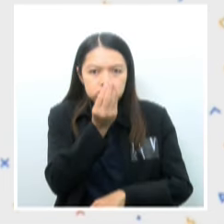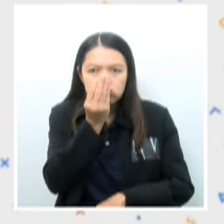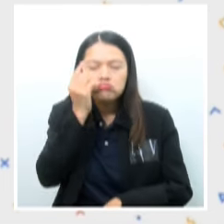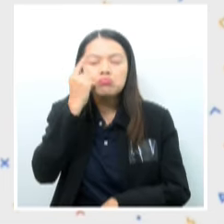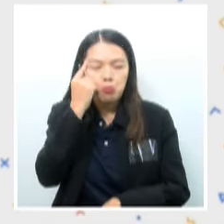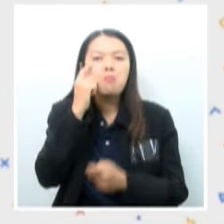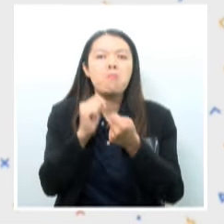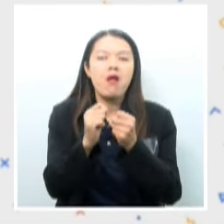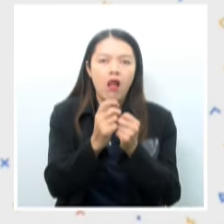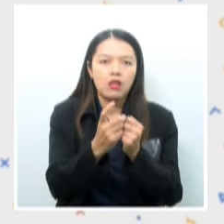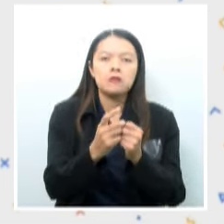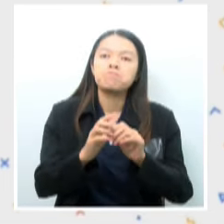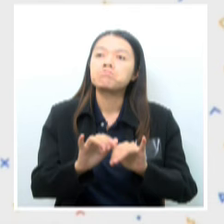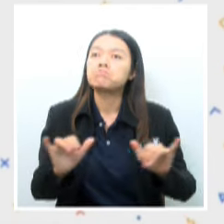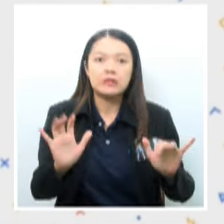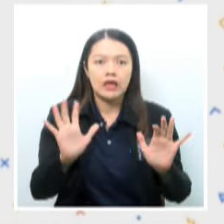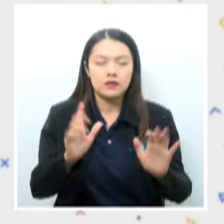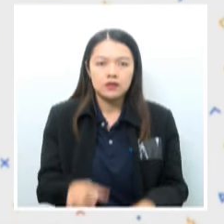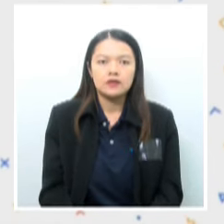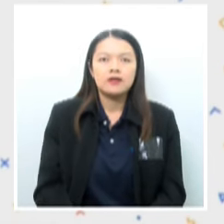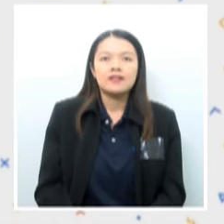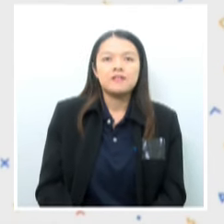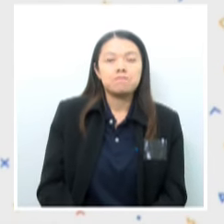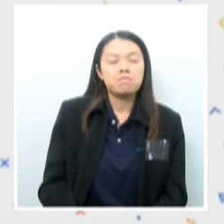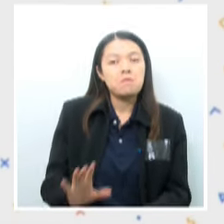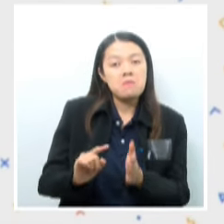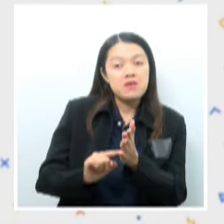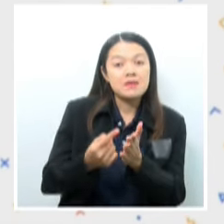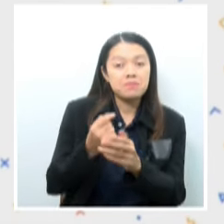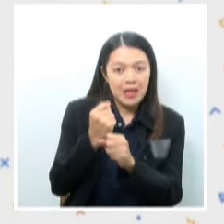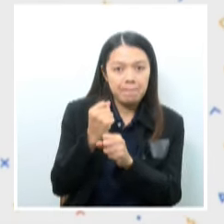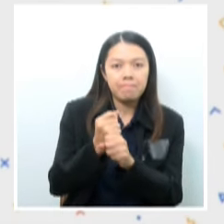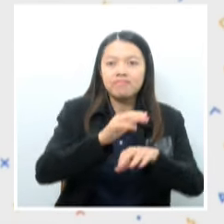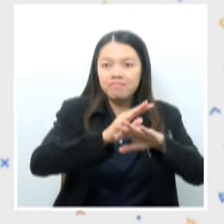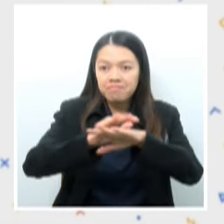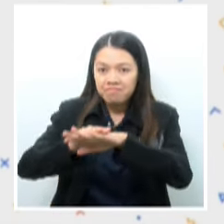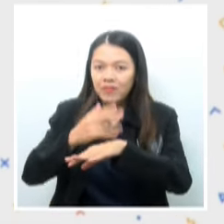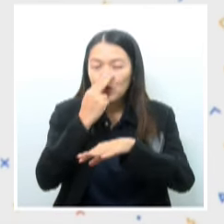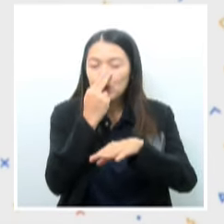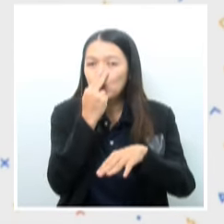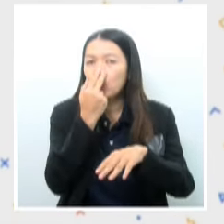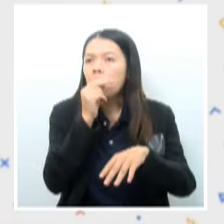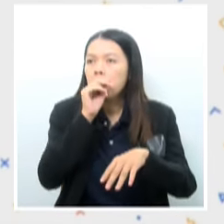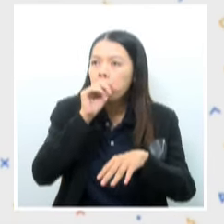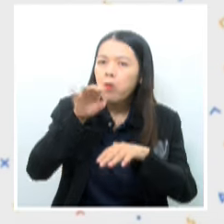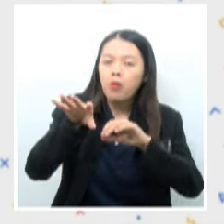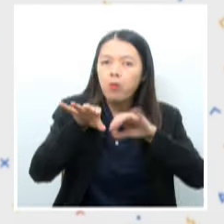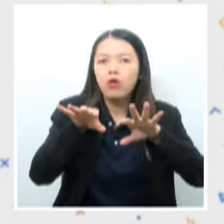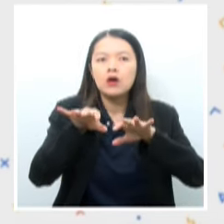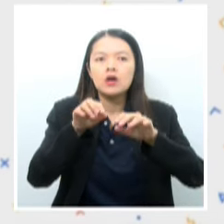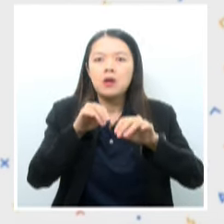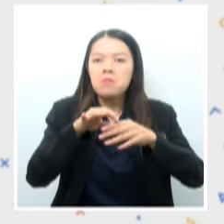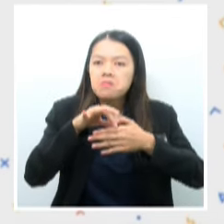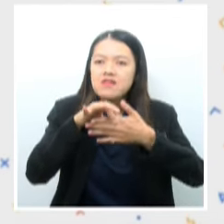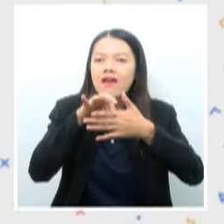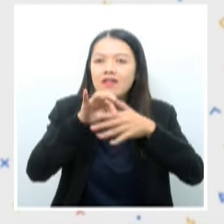นะครับโดยท่านไม่ได้นิ่งนอนใจก็มีช่องรายการที่ขึ้นมาแล้วก็เชิญชวนคณะเพจต่างๆเรามาเป็นกระบอกเสียงนะครับเป็นสื่อกลางใน